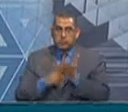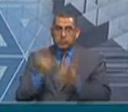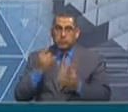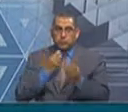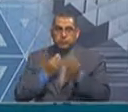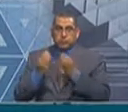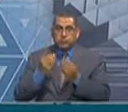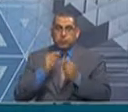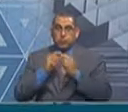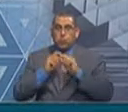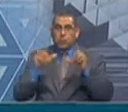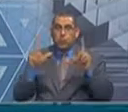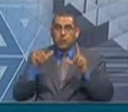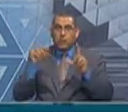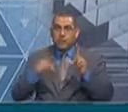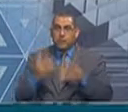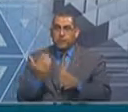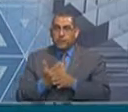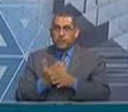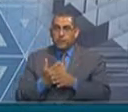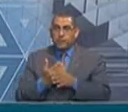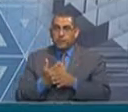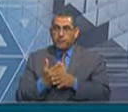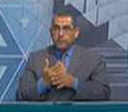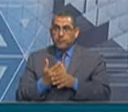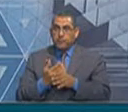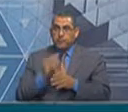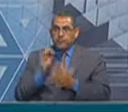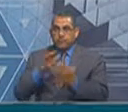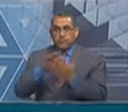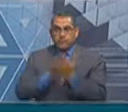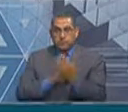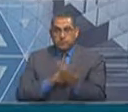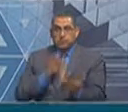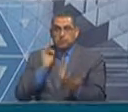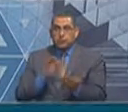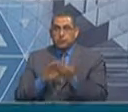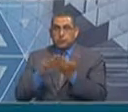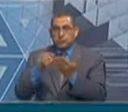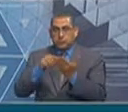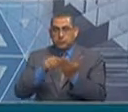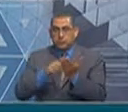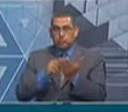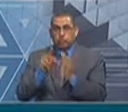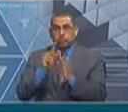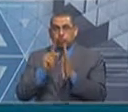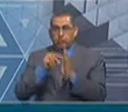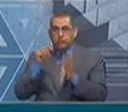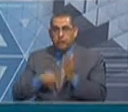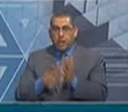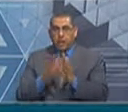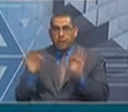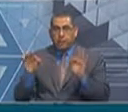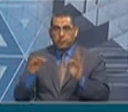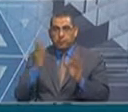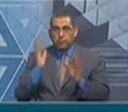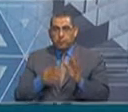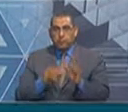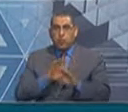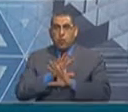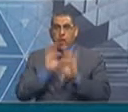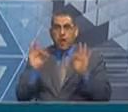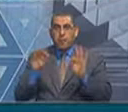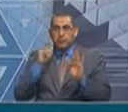حقيقي سيكون يعني بمثابة وضع روشتة لي يعني أمن المنطقة. هناك يعني الحقيقة ملفات